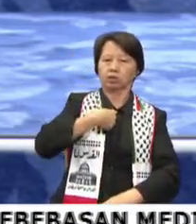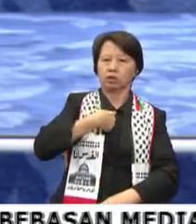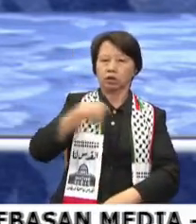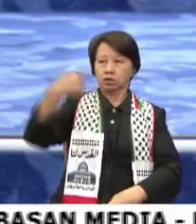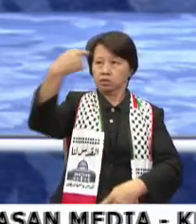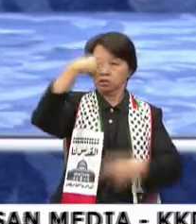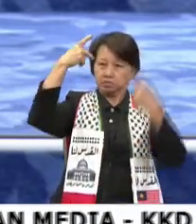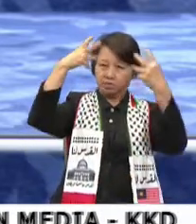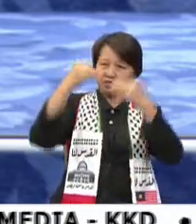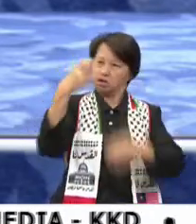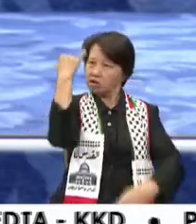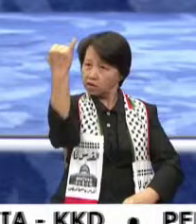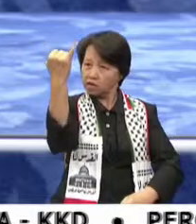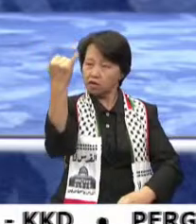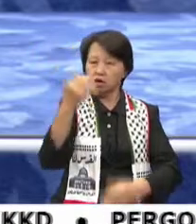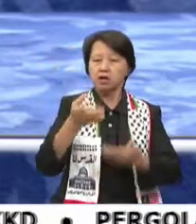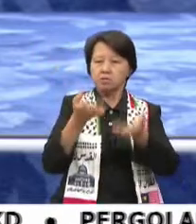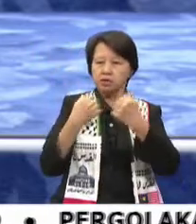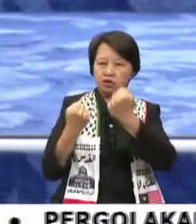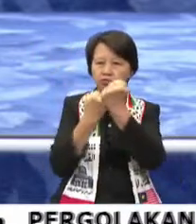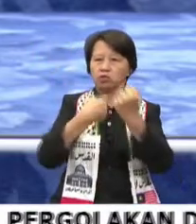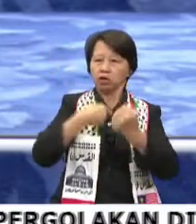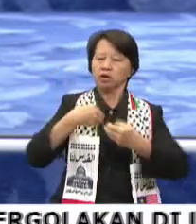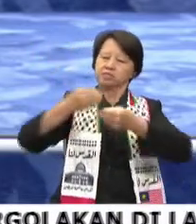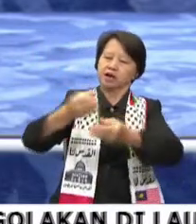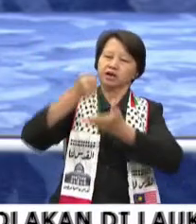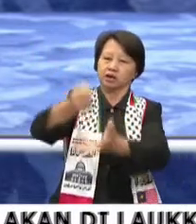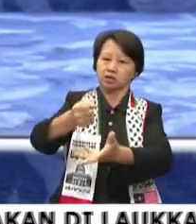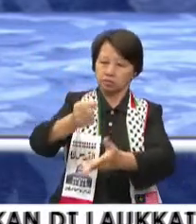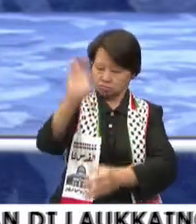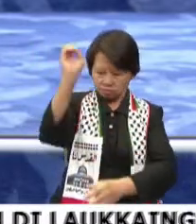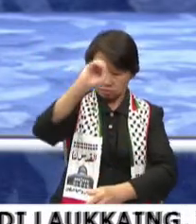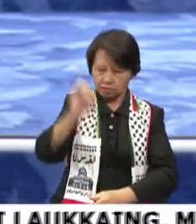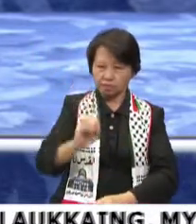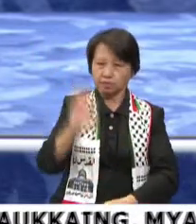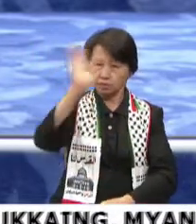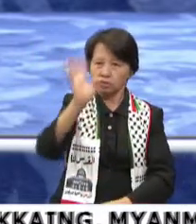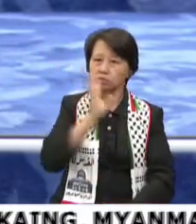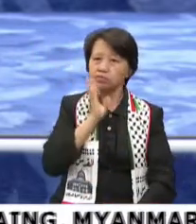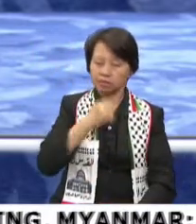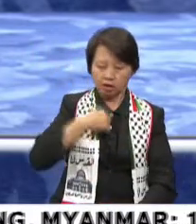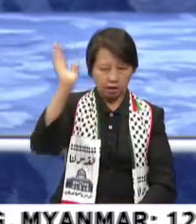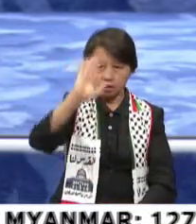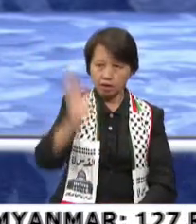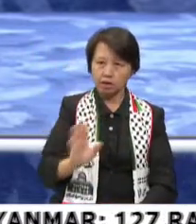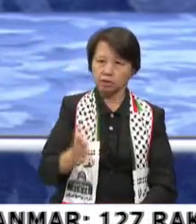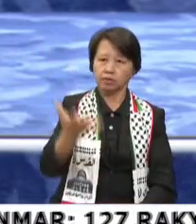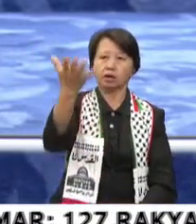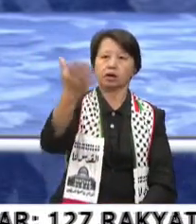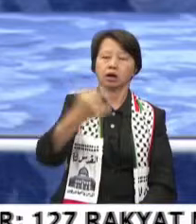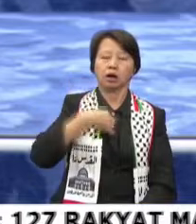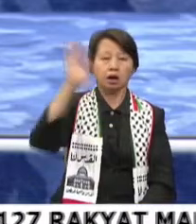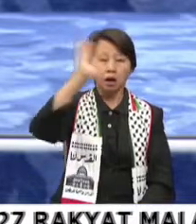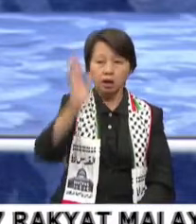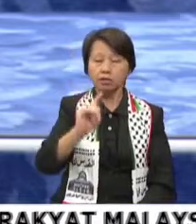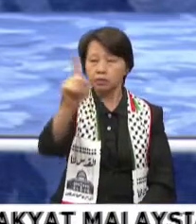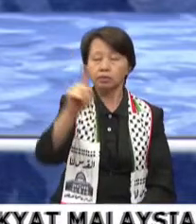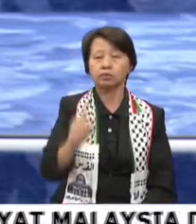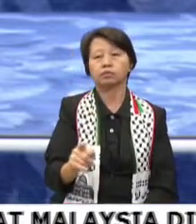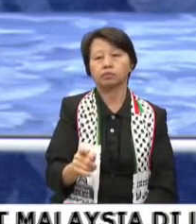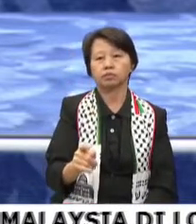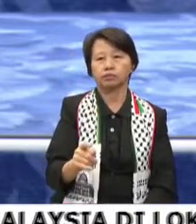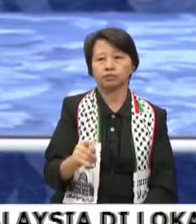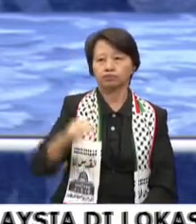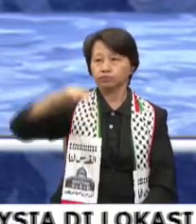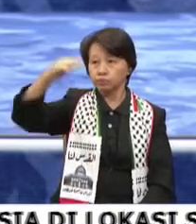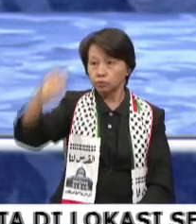Menteri tak guna dia minta sokong dia baru dia bagi peruntukan saya tak pernah sebut begitu dan saya tak Boh tanya apa ni